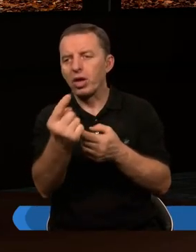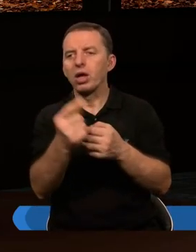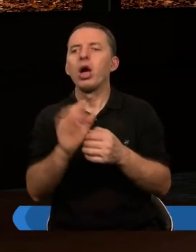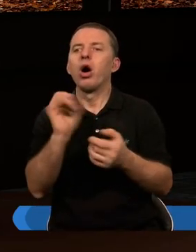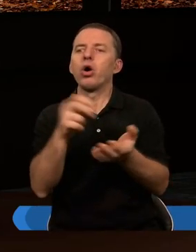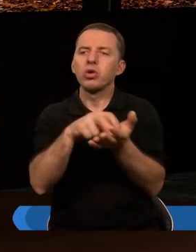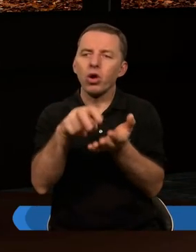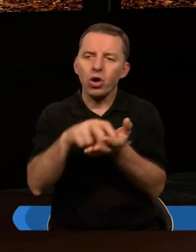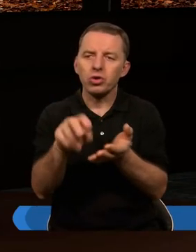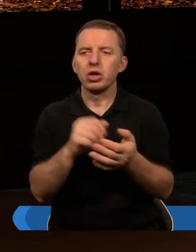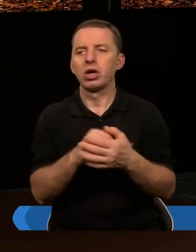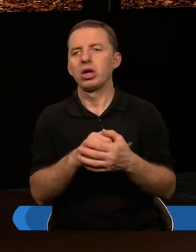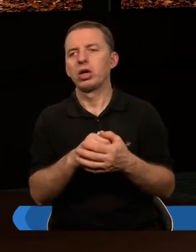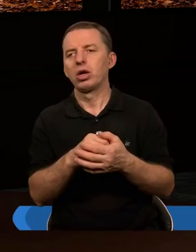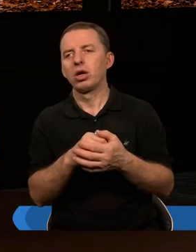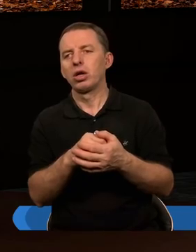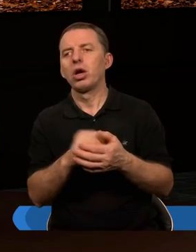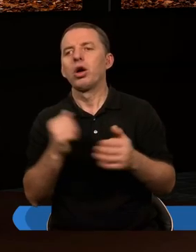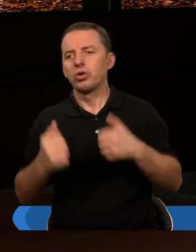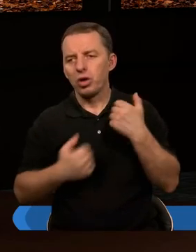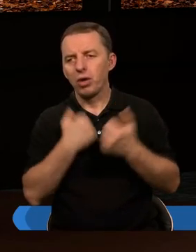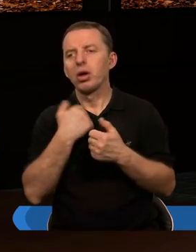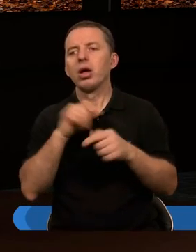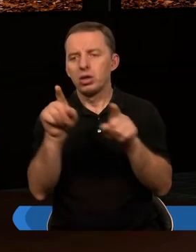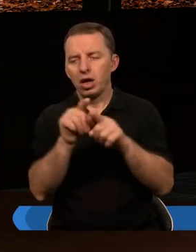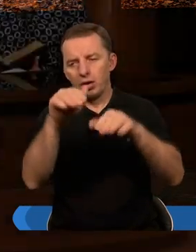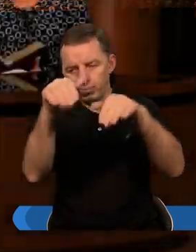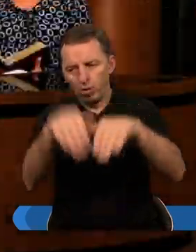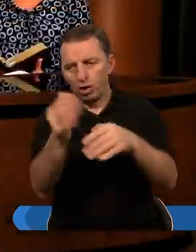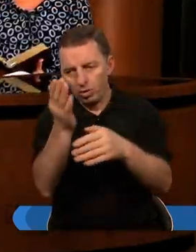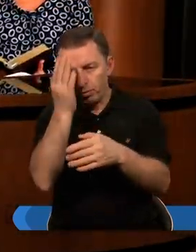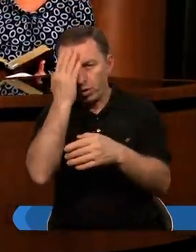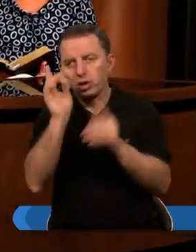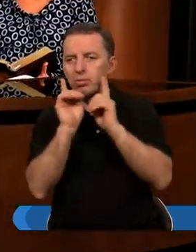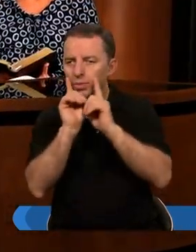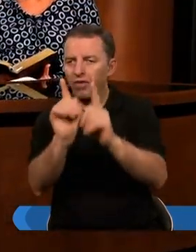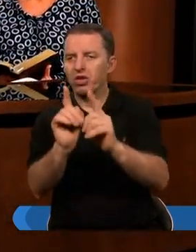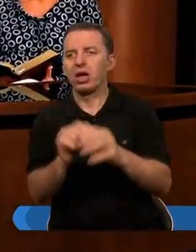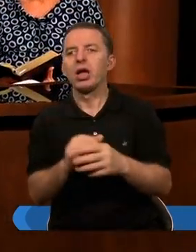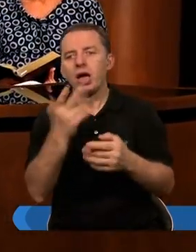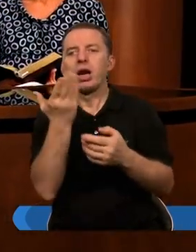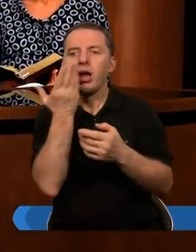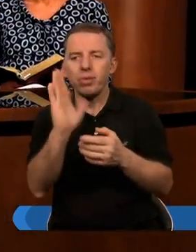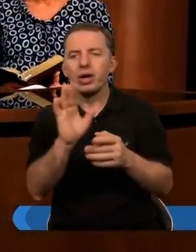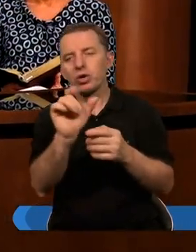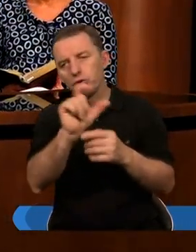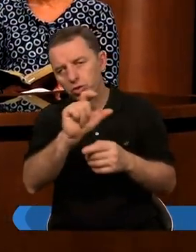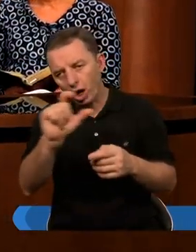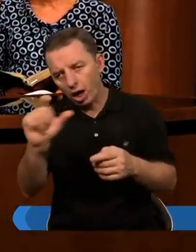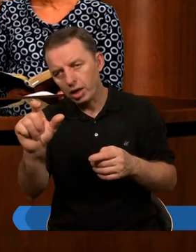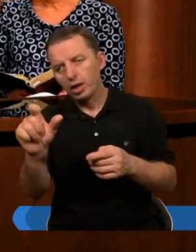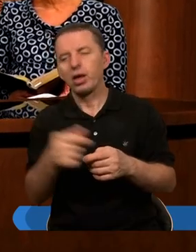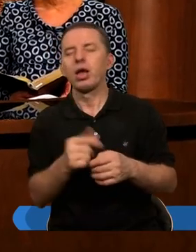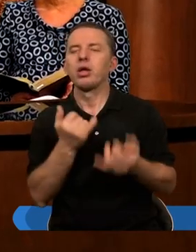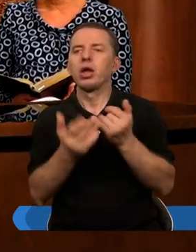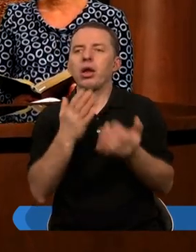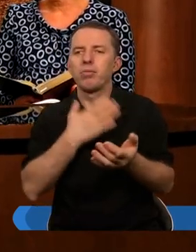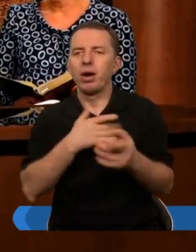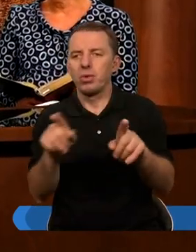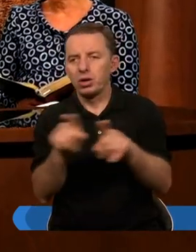o co chodzi, żeby też mogli poznać prawdę. Jak najbardziej. Czasem, jeżeli